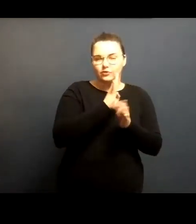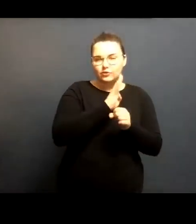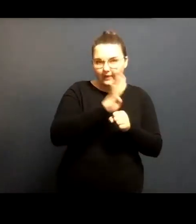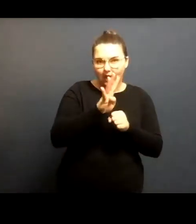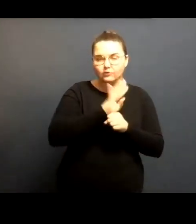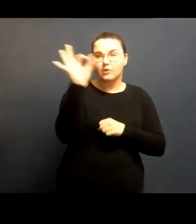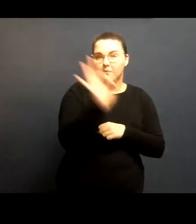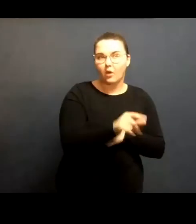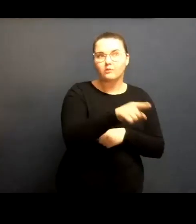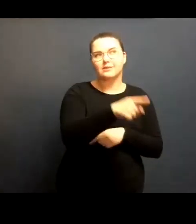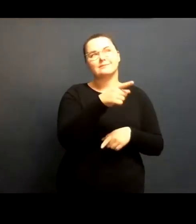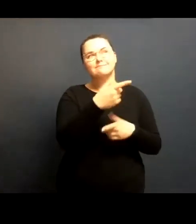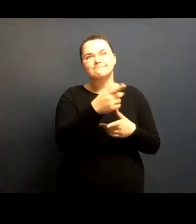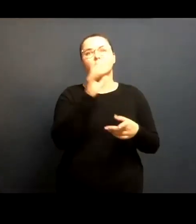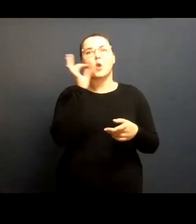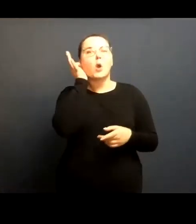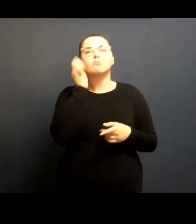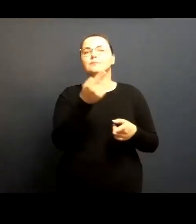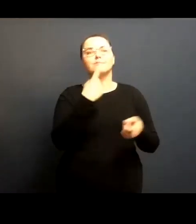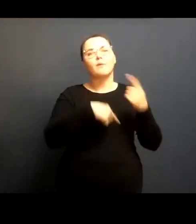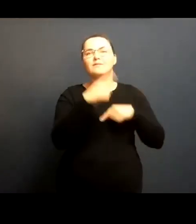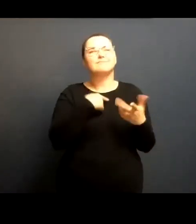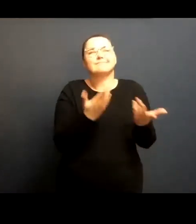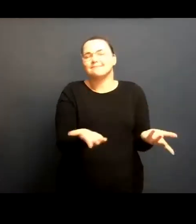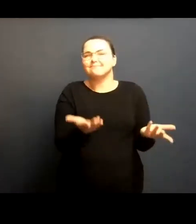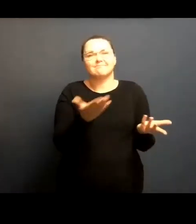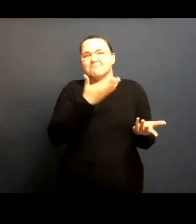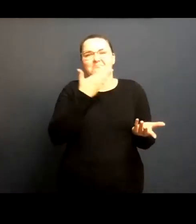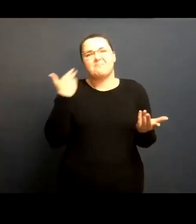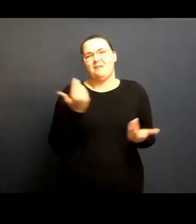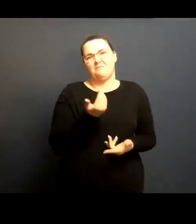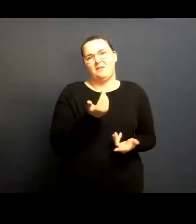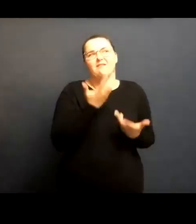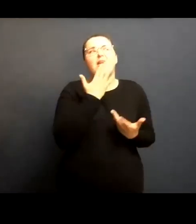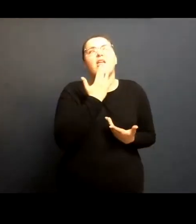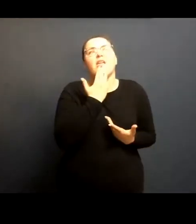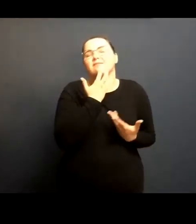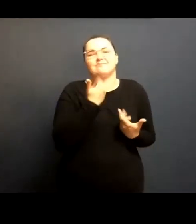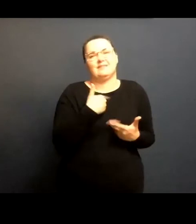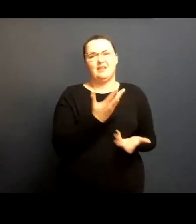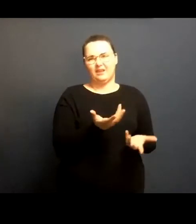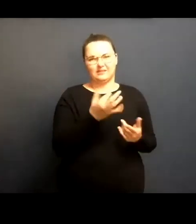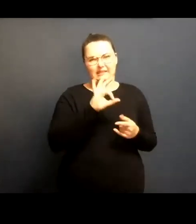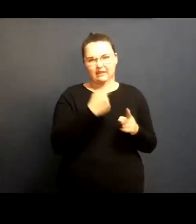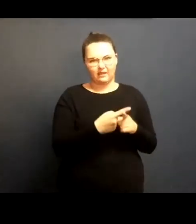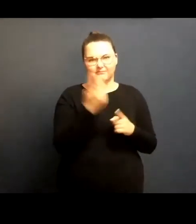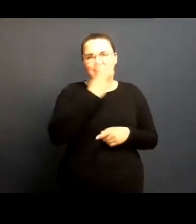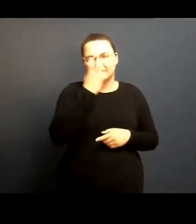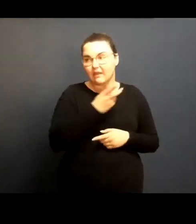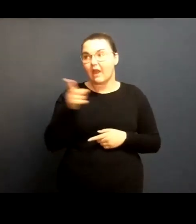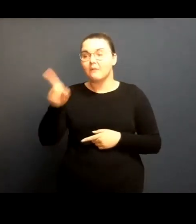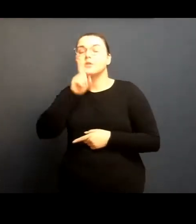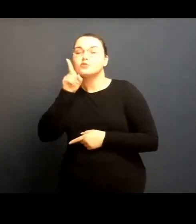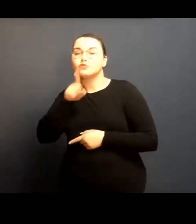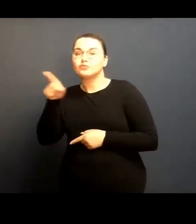ochoty, obniżenie libido na skutek różnych chorób, ale także wieku menopauzy. Natomiast mężczyźni